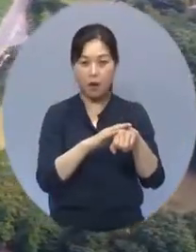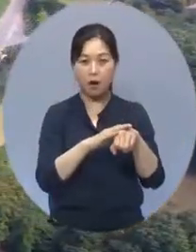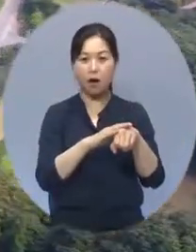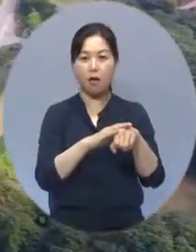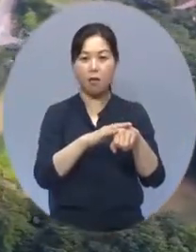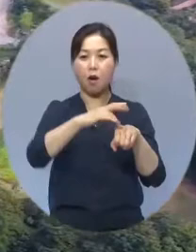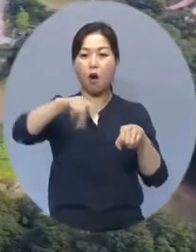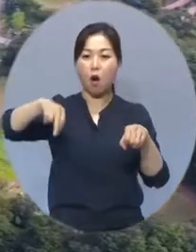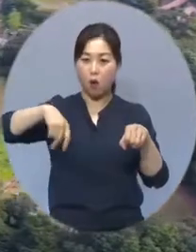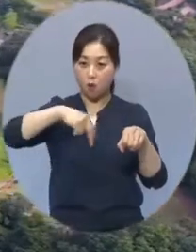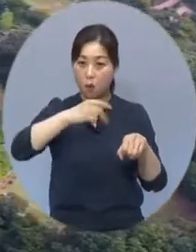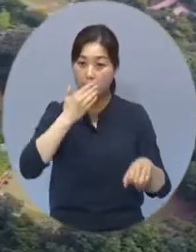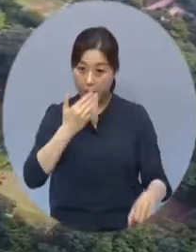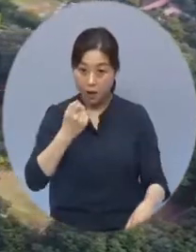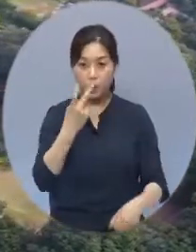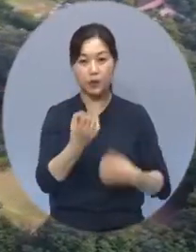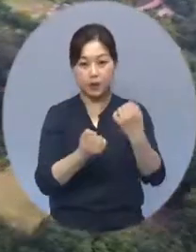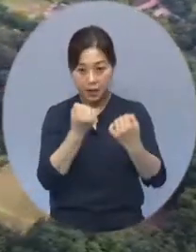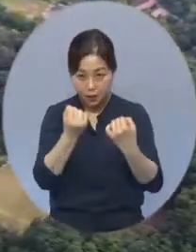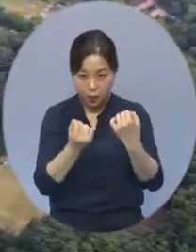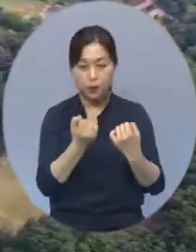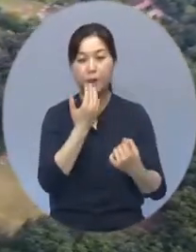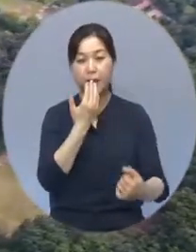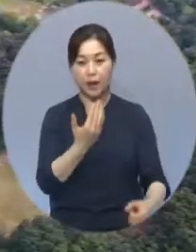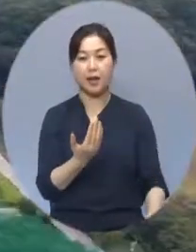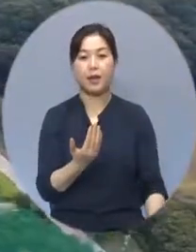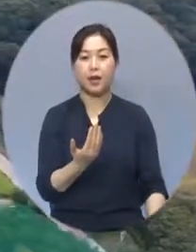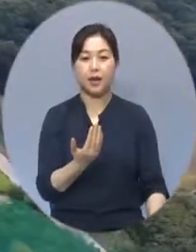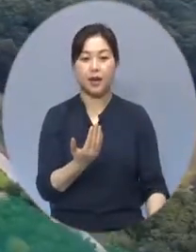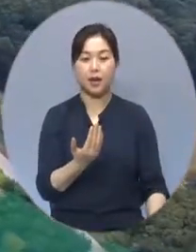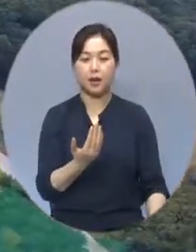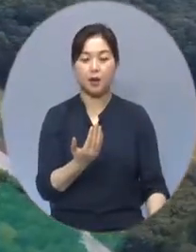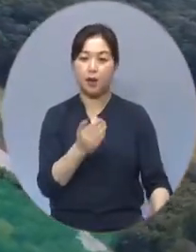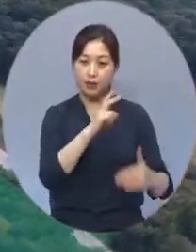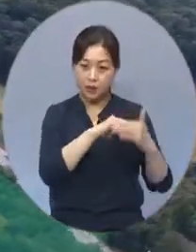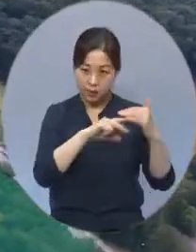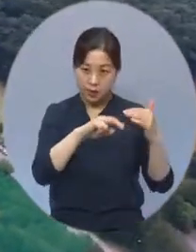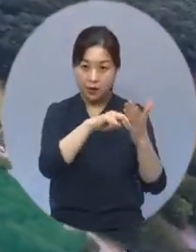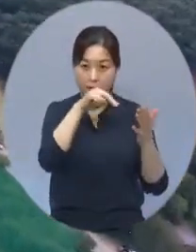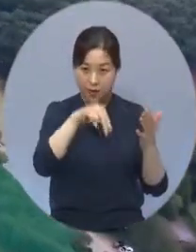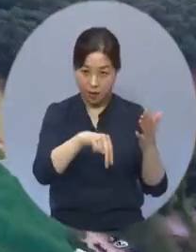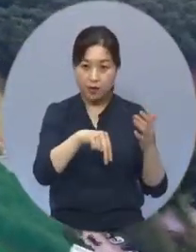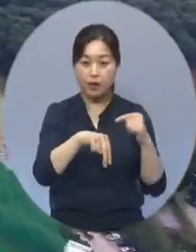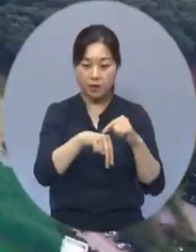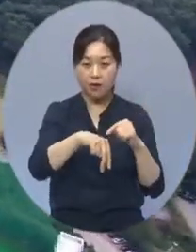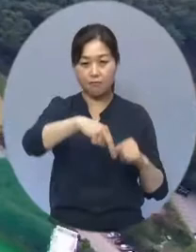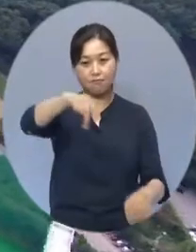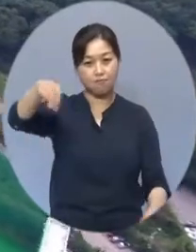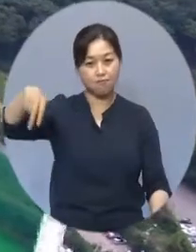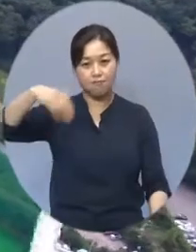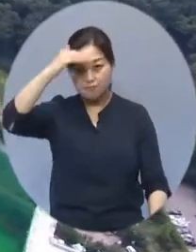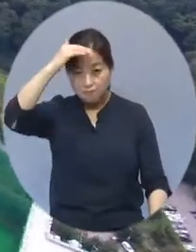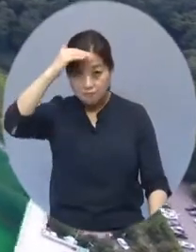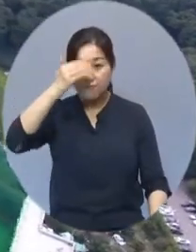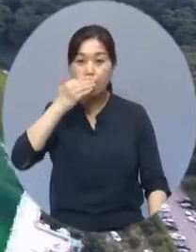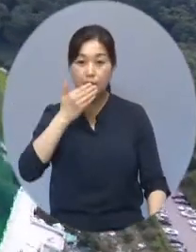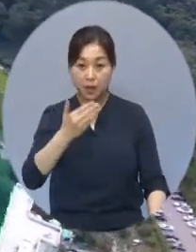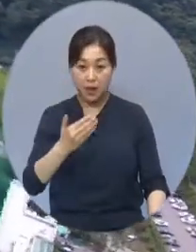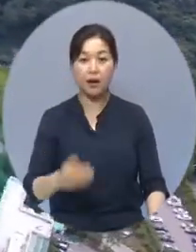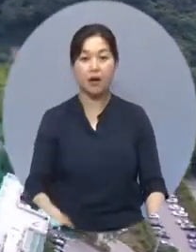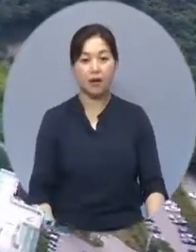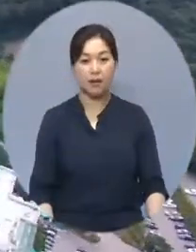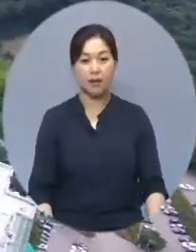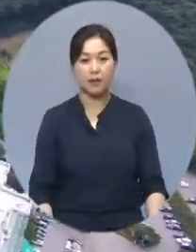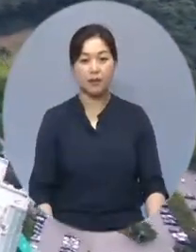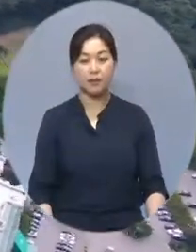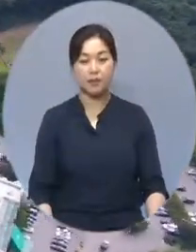수도 있도록 하고 자전거로 갈 수 있도록 하고 또 경전철을 타고 내려서 거기를 둘러볼 수 있도록 하고 네. 이렇게